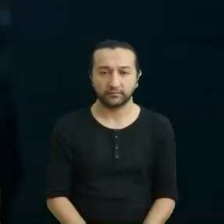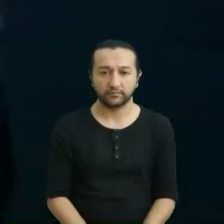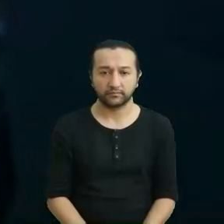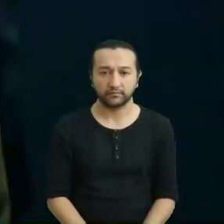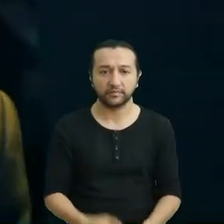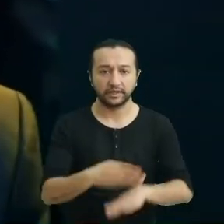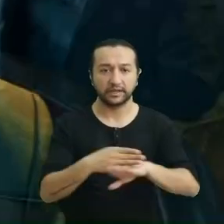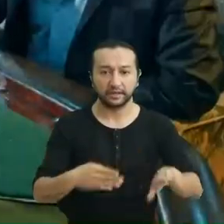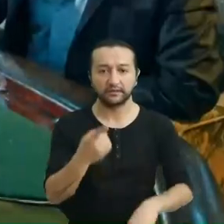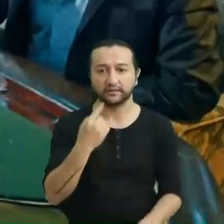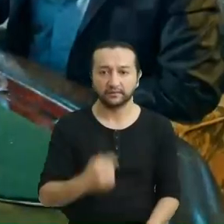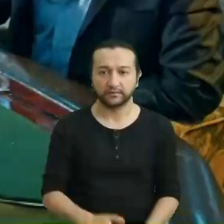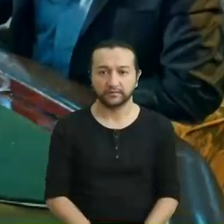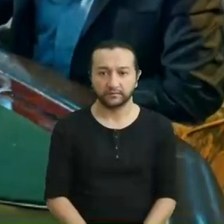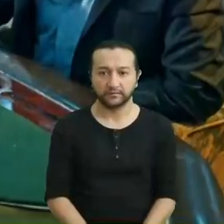Kart.